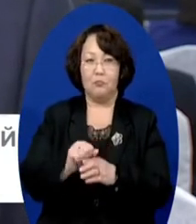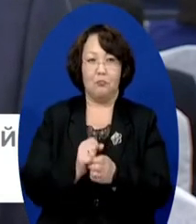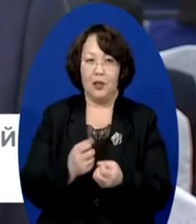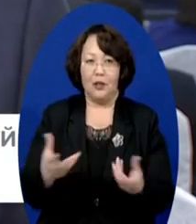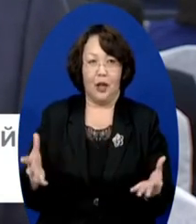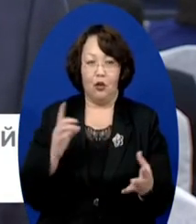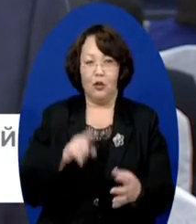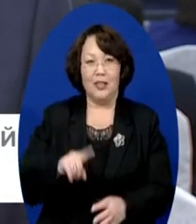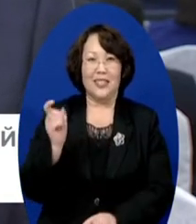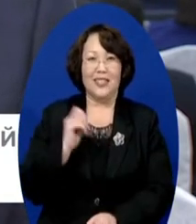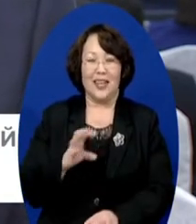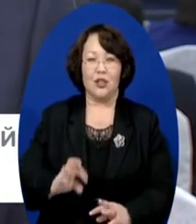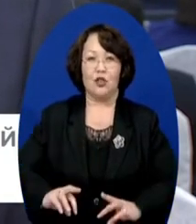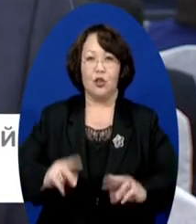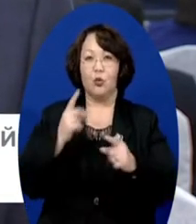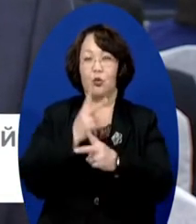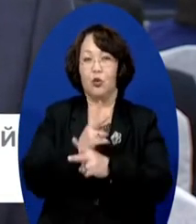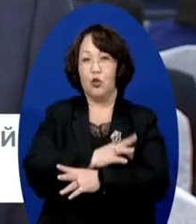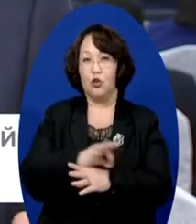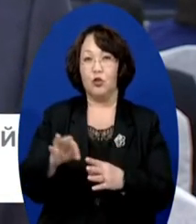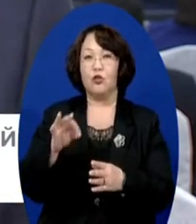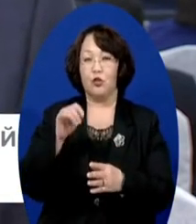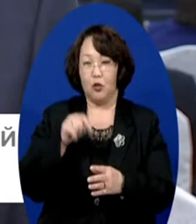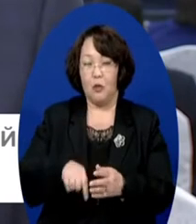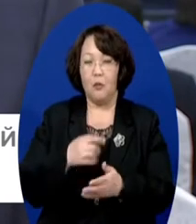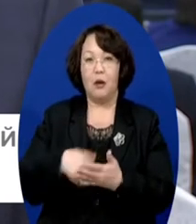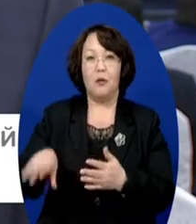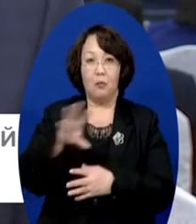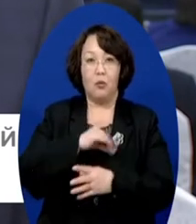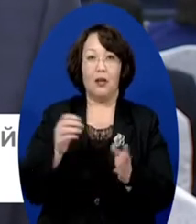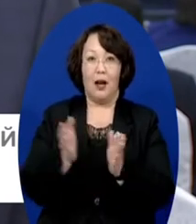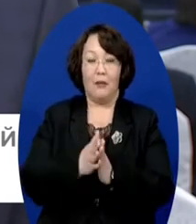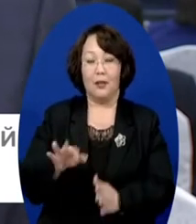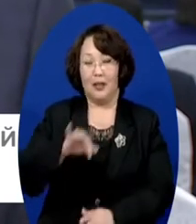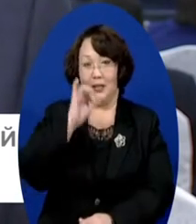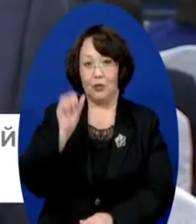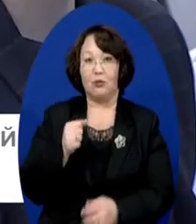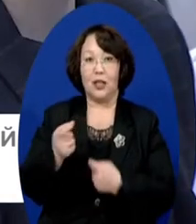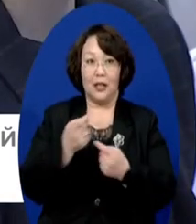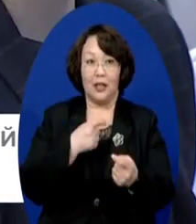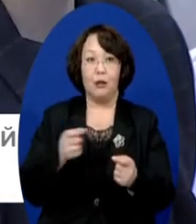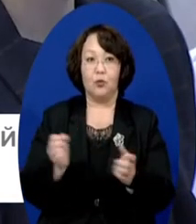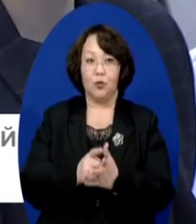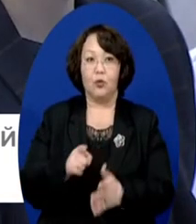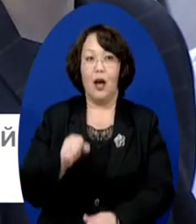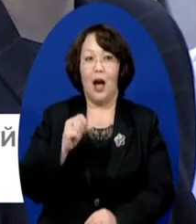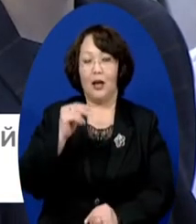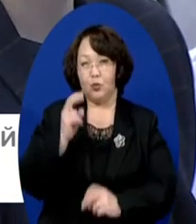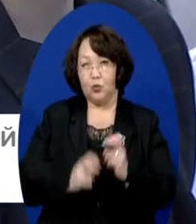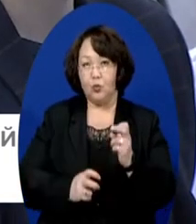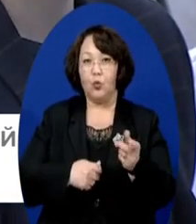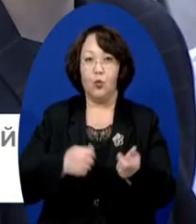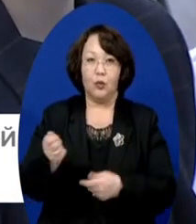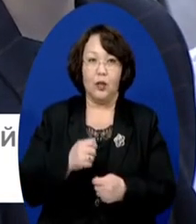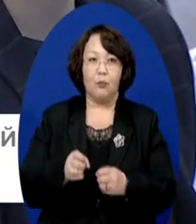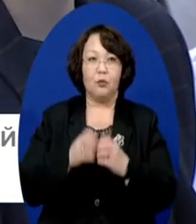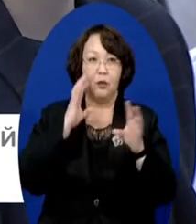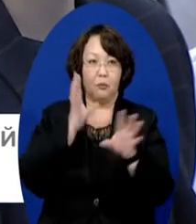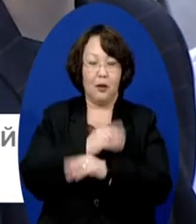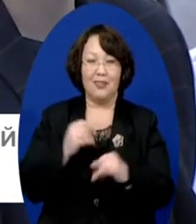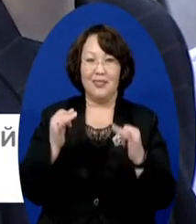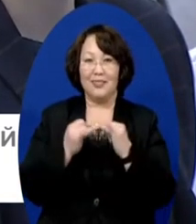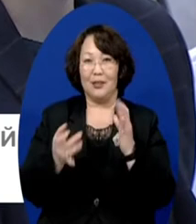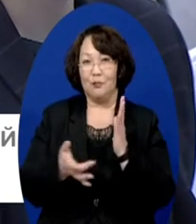зас залруулах юм хуулийн төсөл явж байгаа дээрээс нь бид хамтраад энэ асуудлаа ярилцж байгаа маш чухал. Ажил худалдаа, бүтээн байгуулалт,